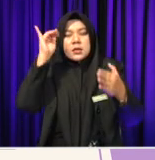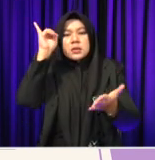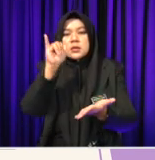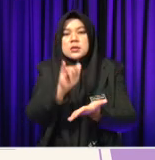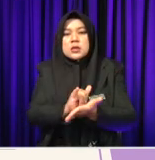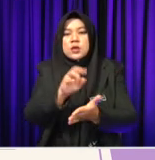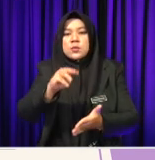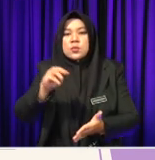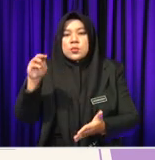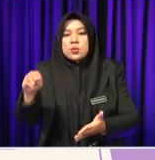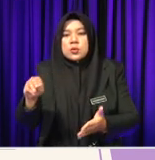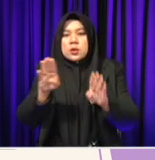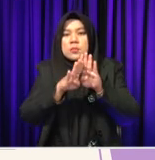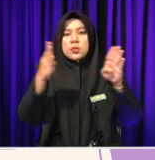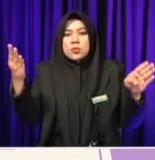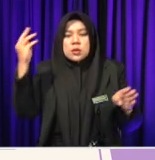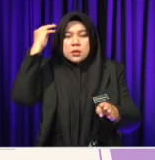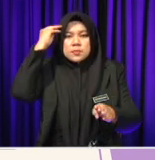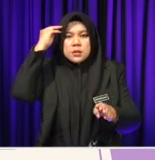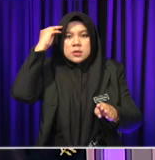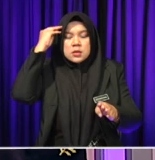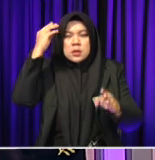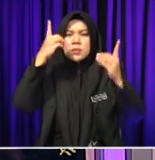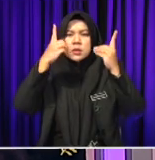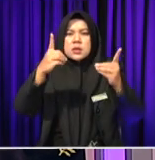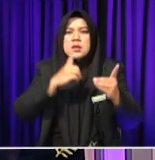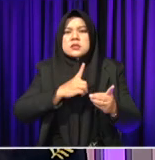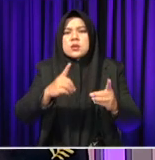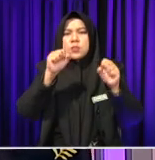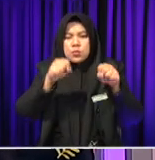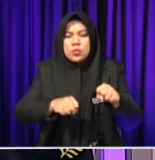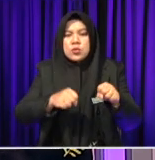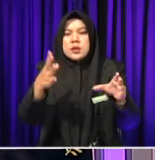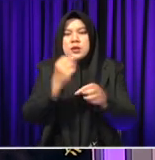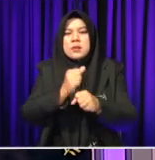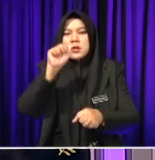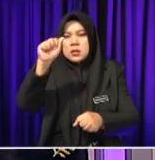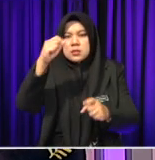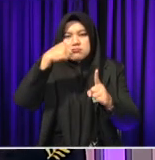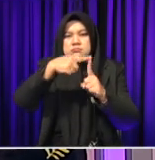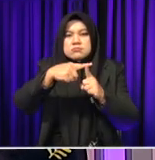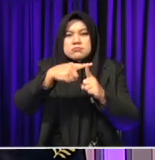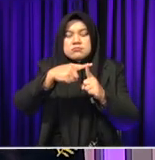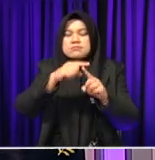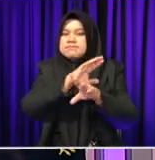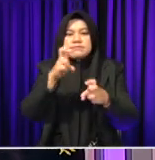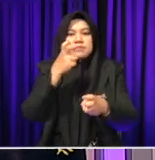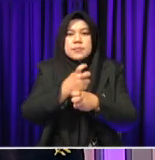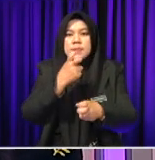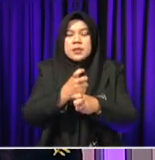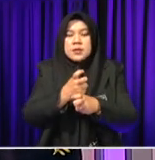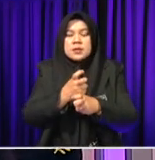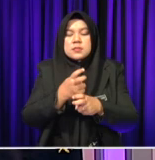sekalian okey dapat membuka Minda bahawasanya pendidikan Islam ini boleh skor a plus tak Susah kan jadi kita sama-samalah